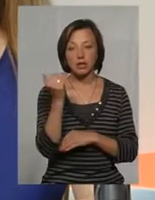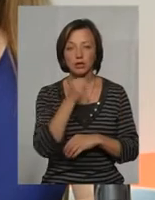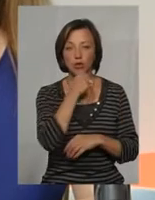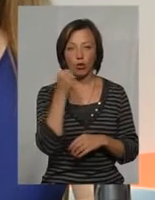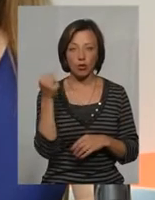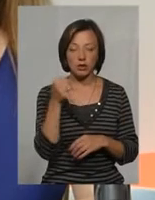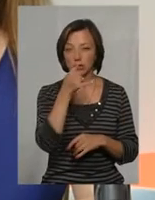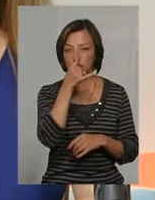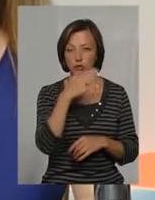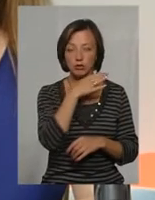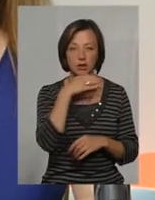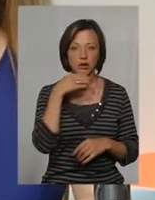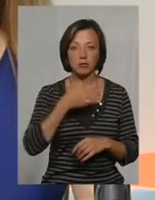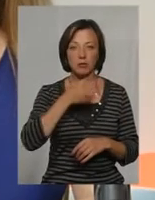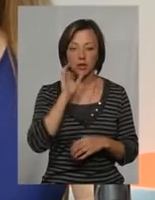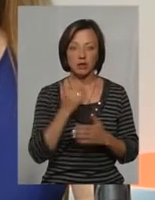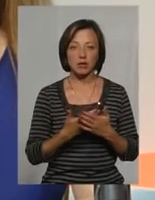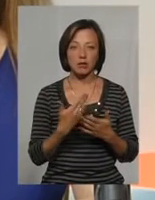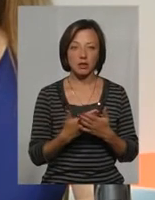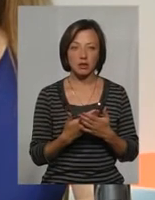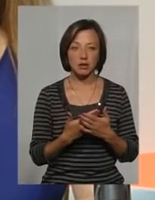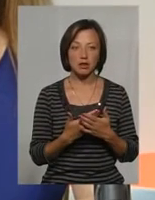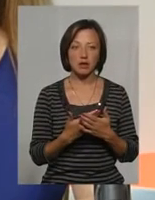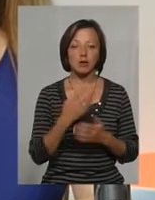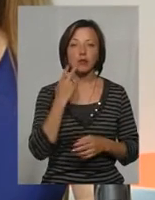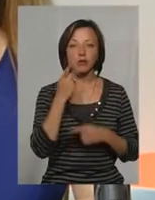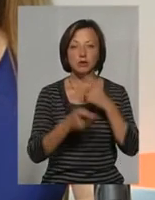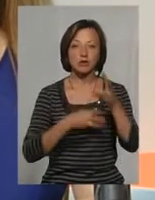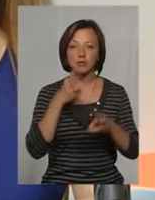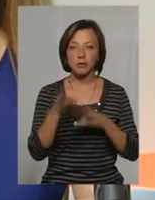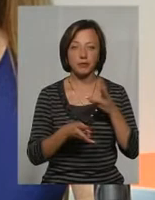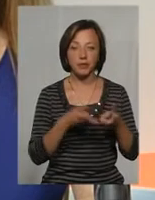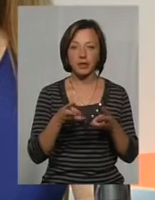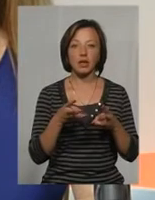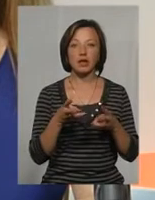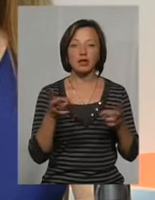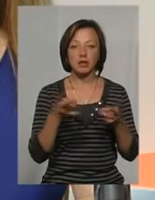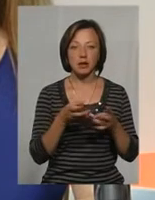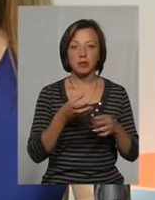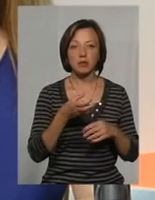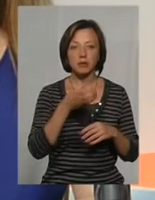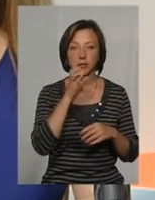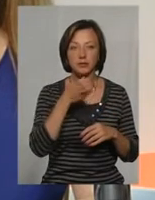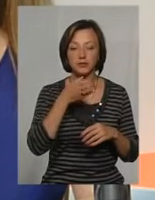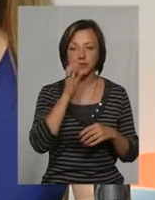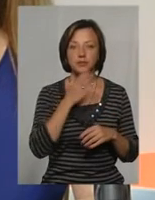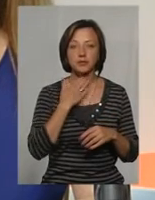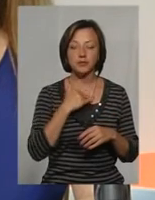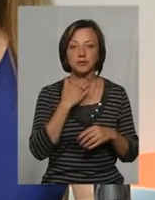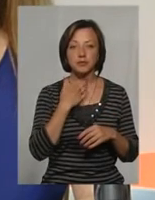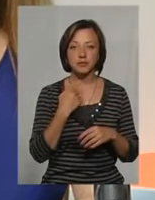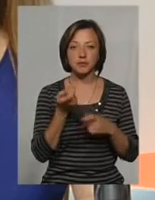доросла людина не може багато пити, допустим, супроводжується постійною блювотою, рідину треба вживати маленькими